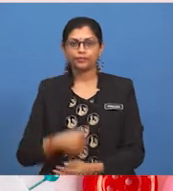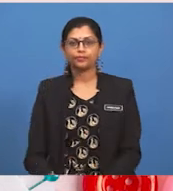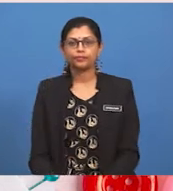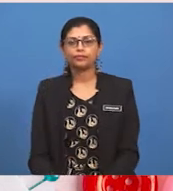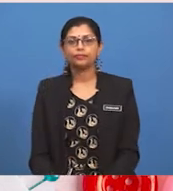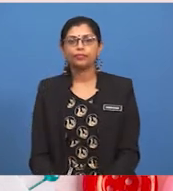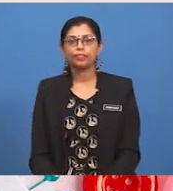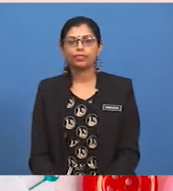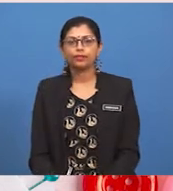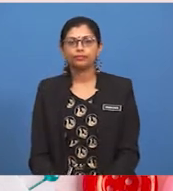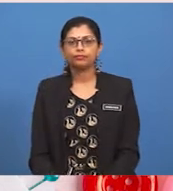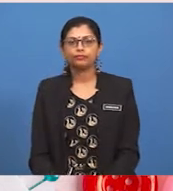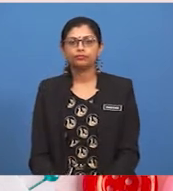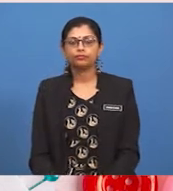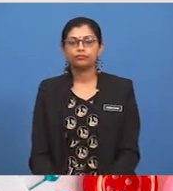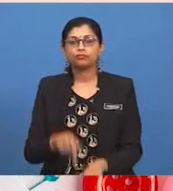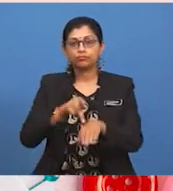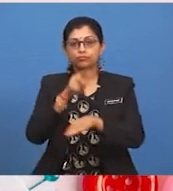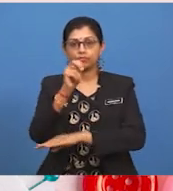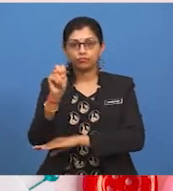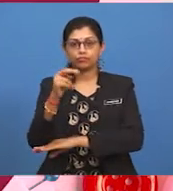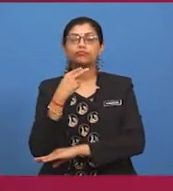HHD1043 Pakaian Hamil.